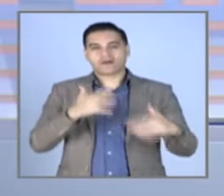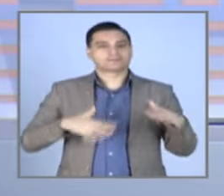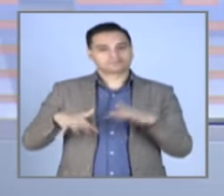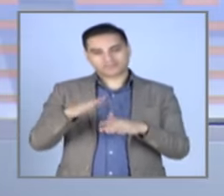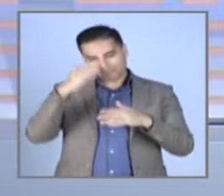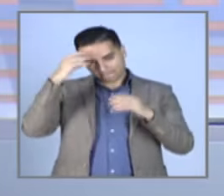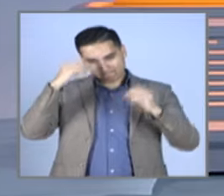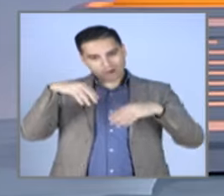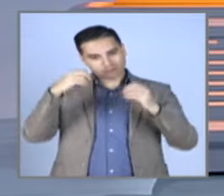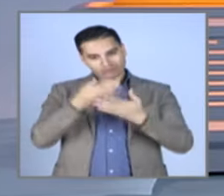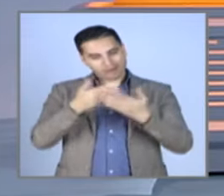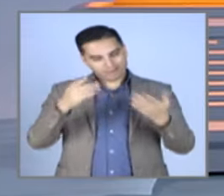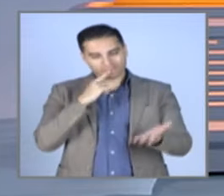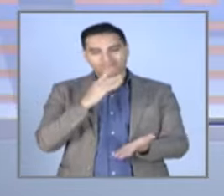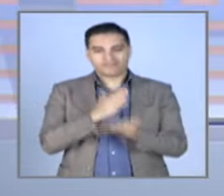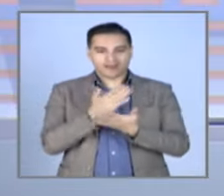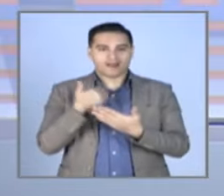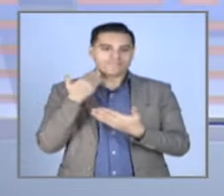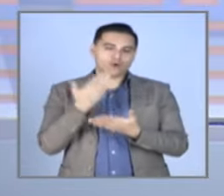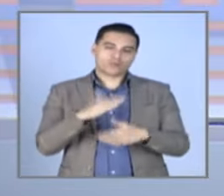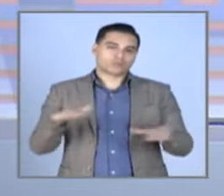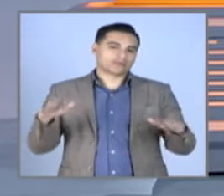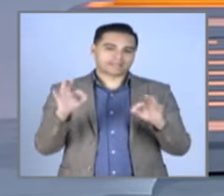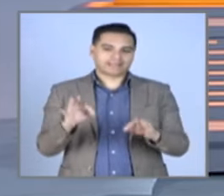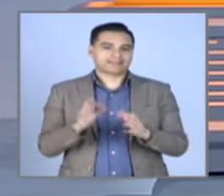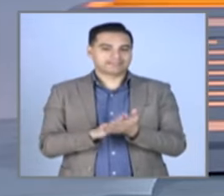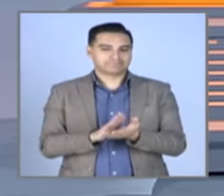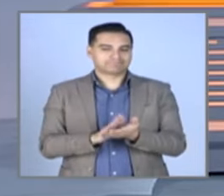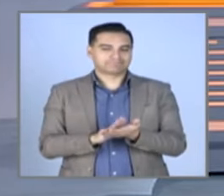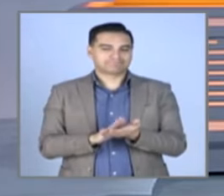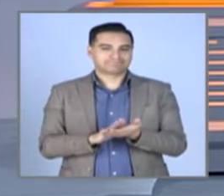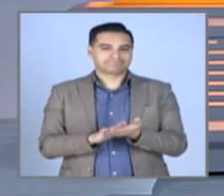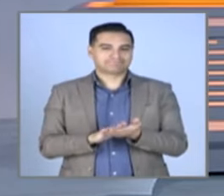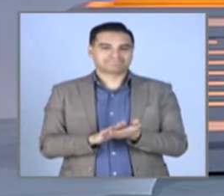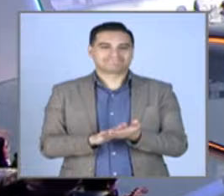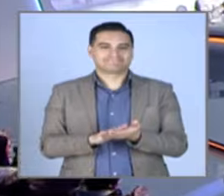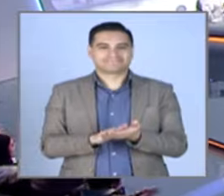لله. ما شاء الله عليكم، فعلا أنا فخور بيكم جدا.